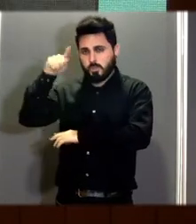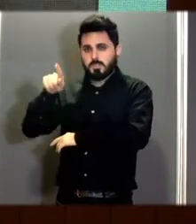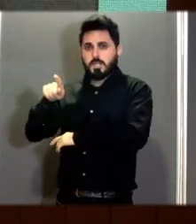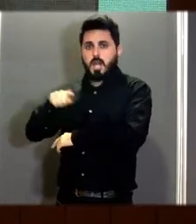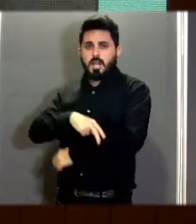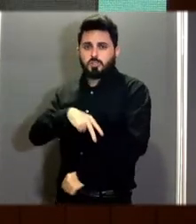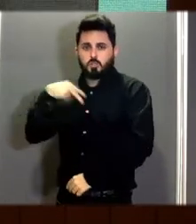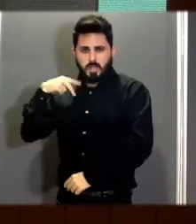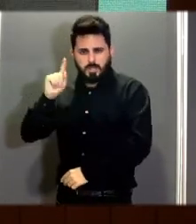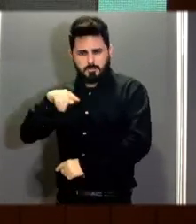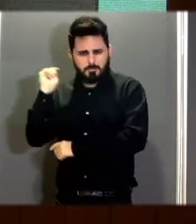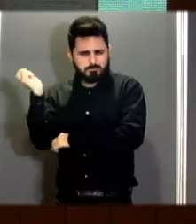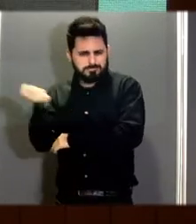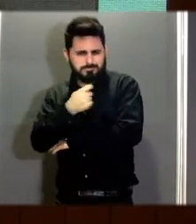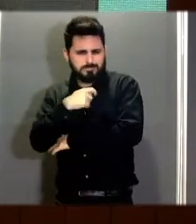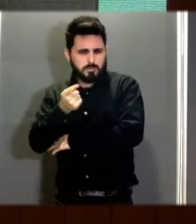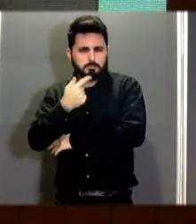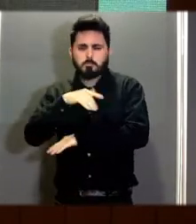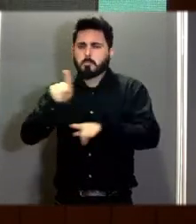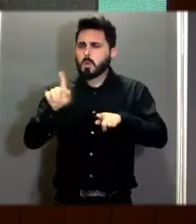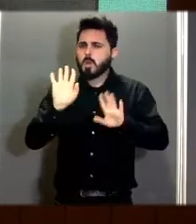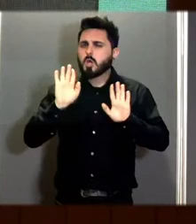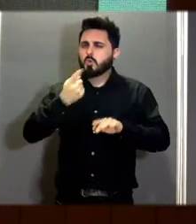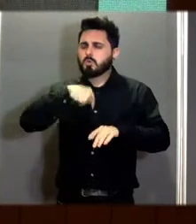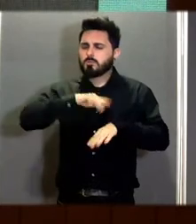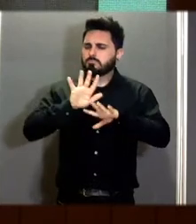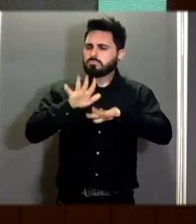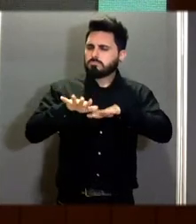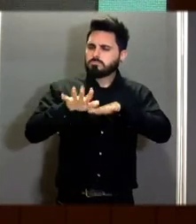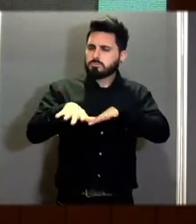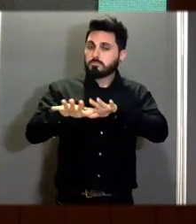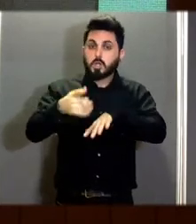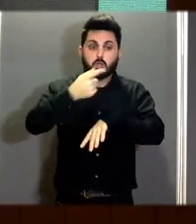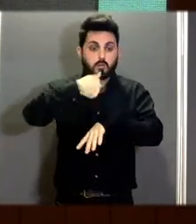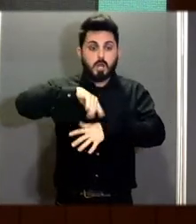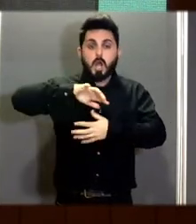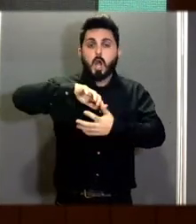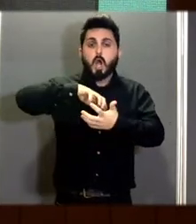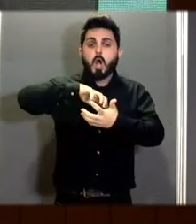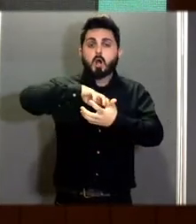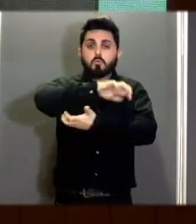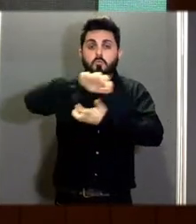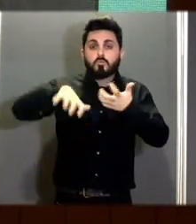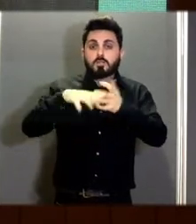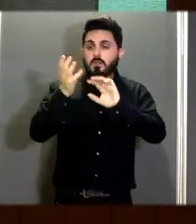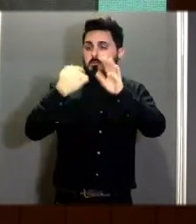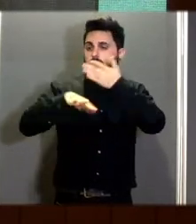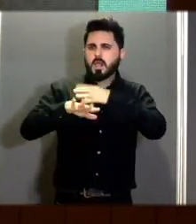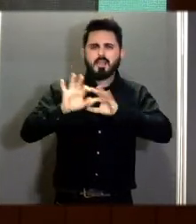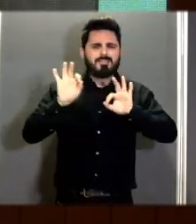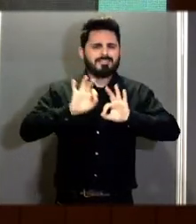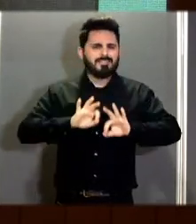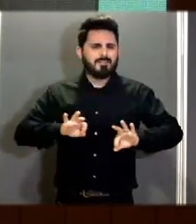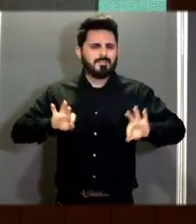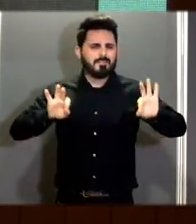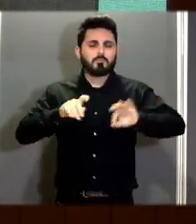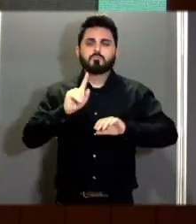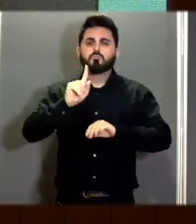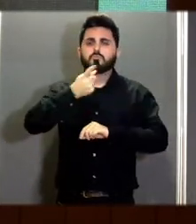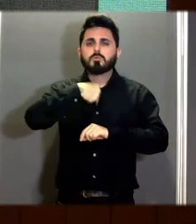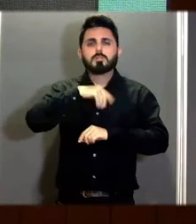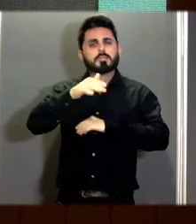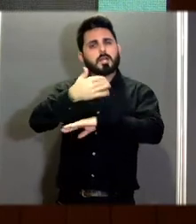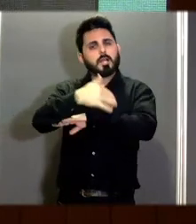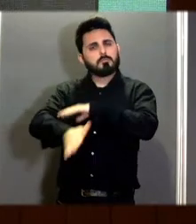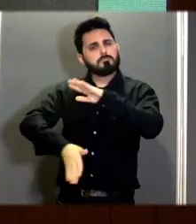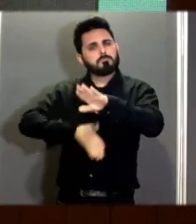I aquells dies que ningú defugia el conflicte, que sortíem al carrer i protestàvem